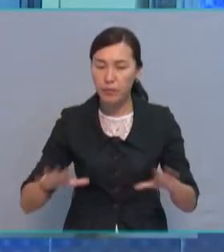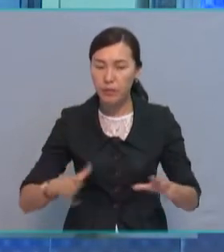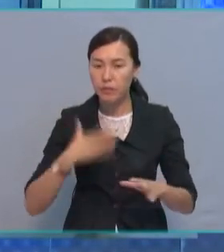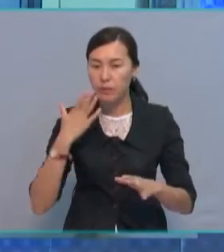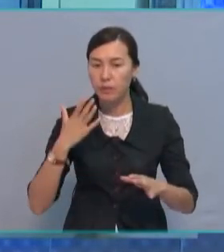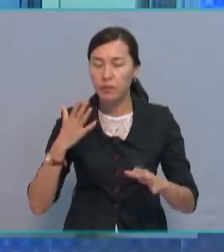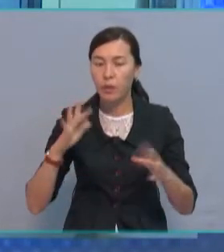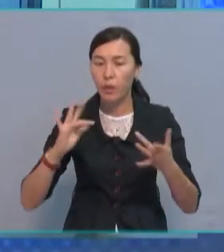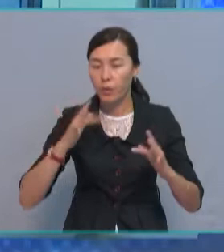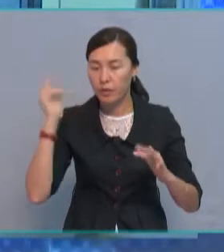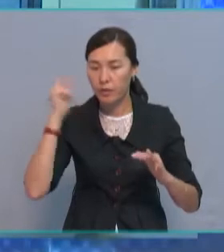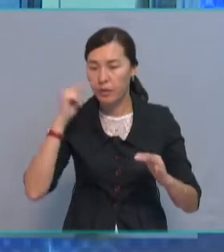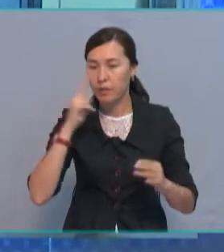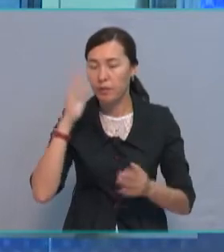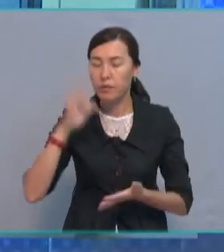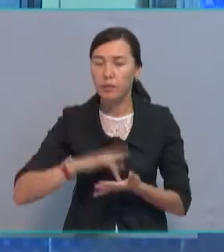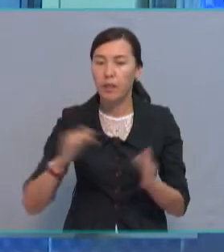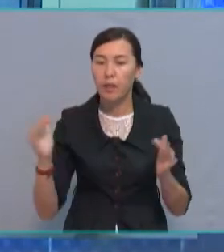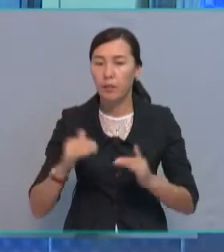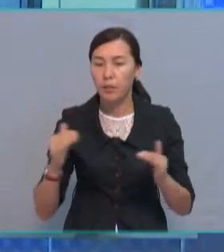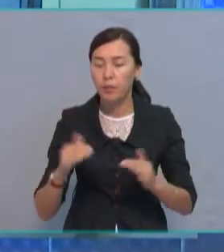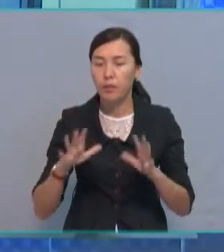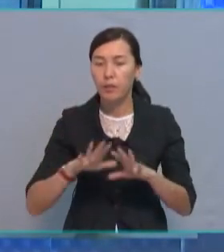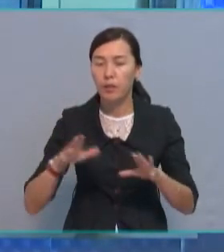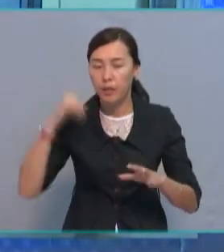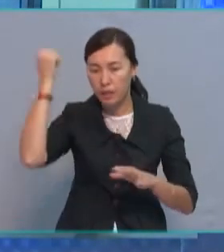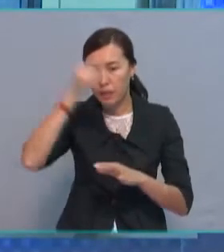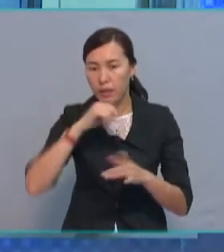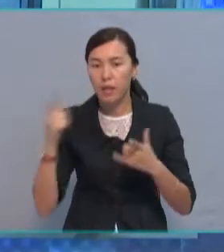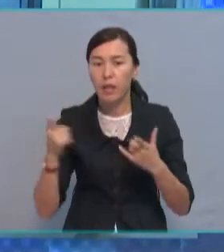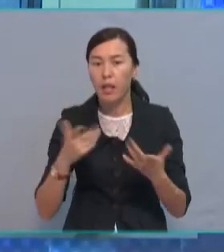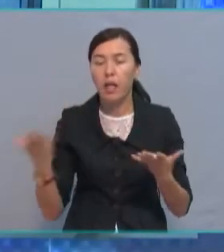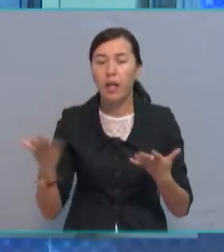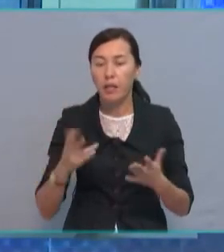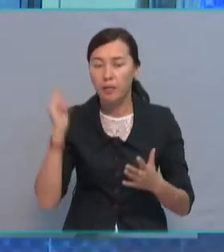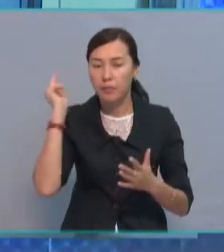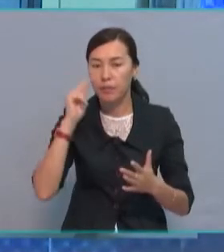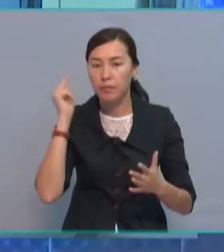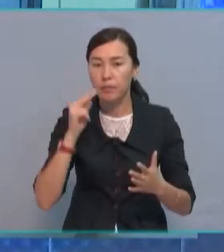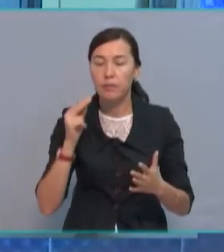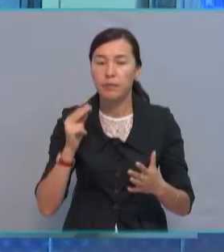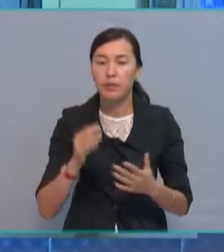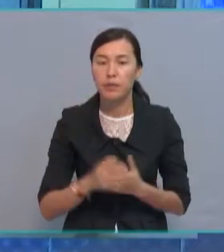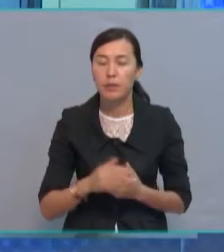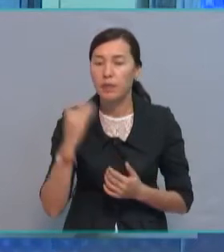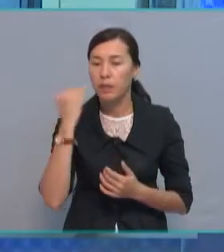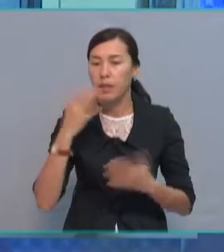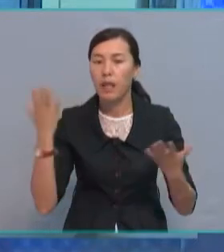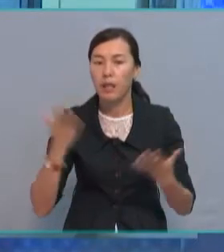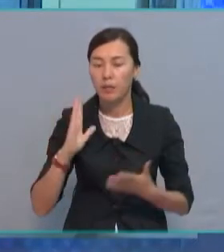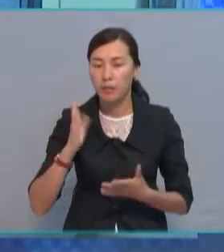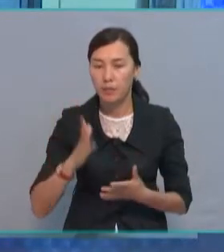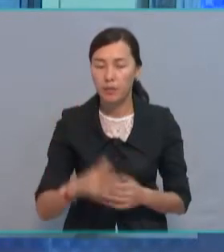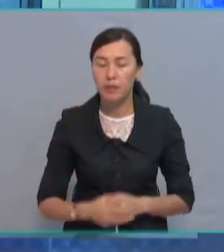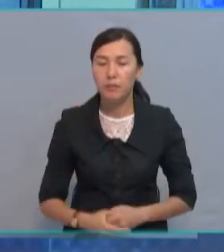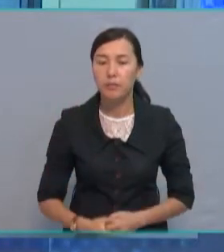дәрісті онлайн режимде оқиды. Шымкенттегі колледждердің оқу жылына дайындығы қалай? Білім саласында білім сапасы қандай